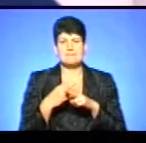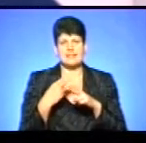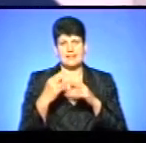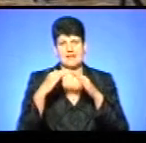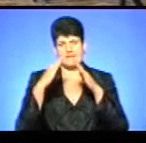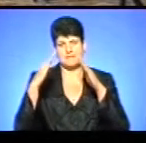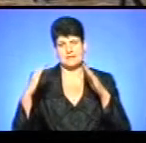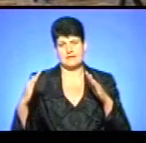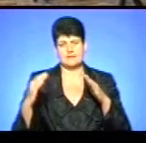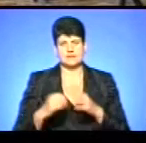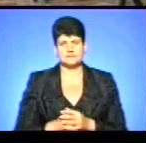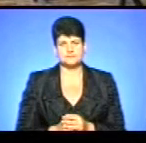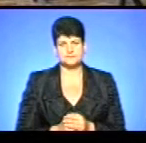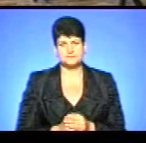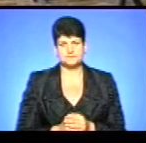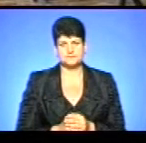метрів квадратних.